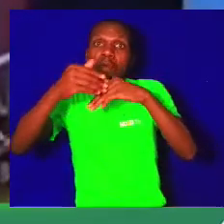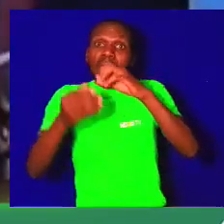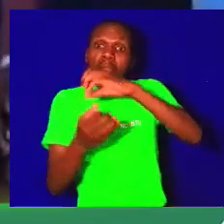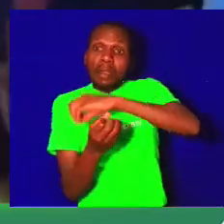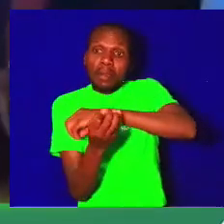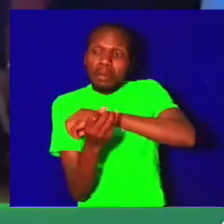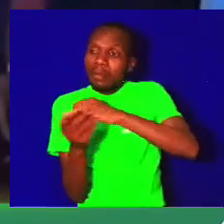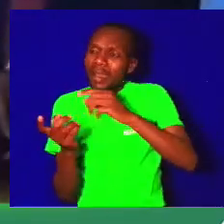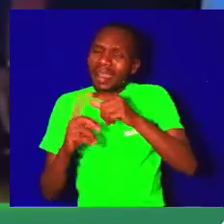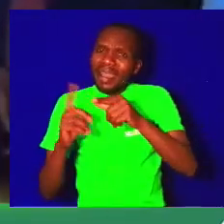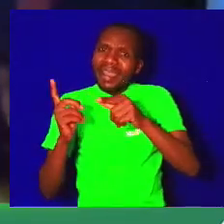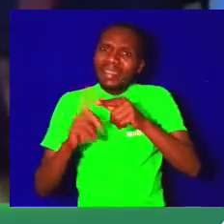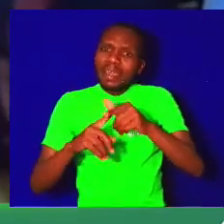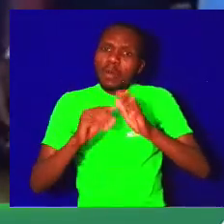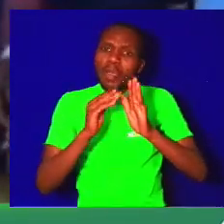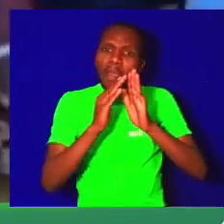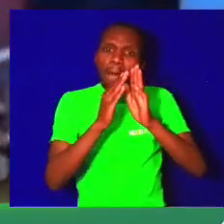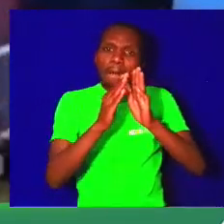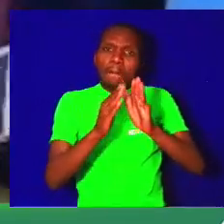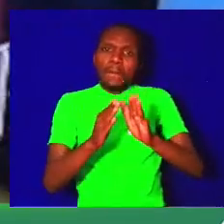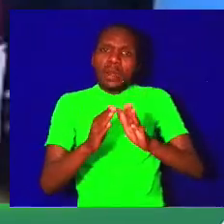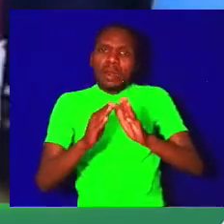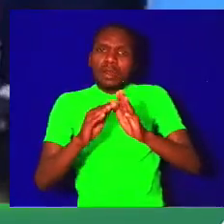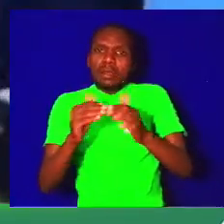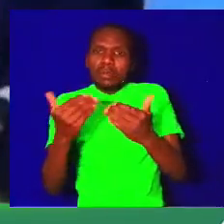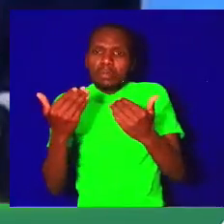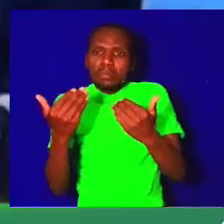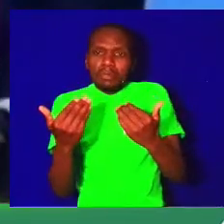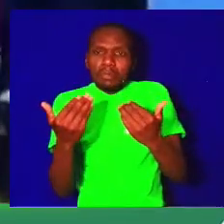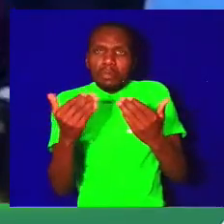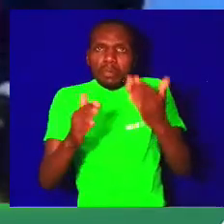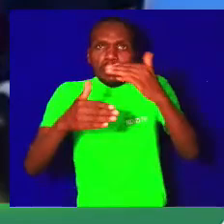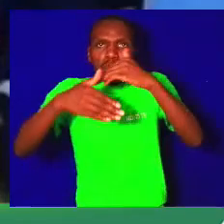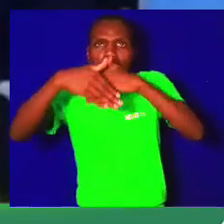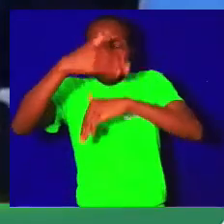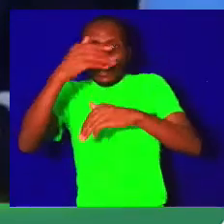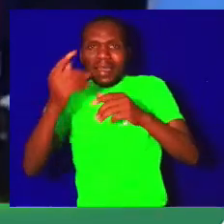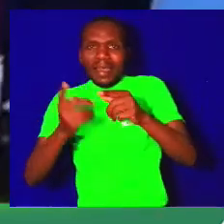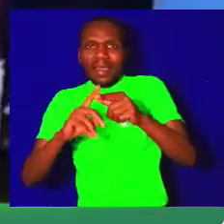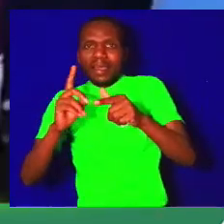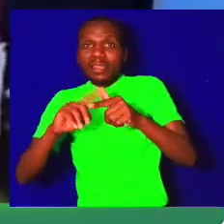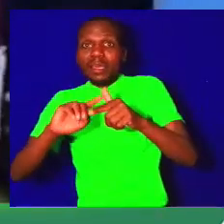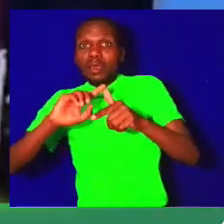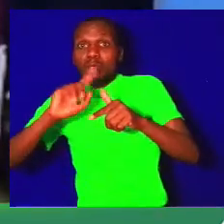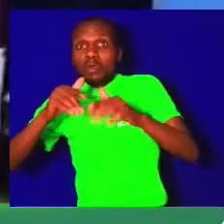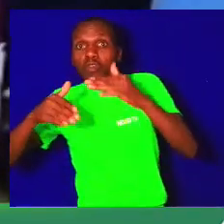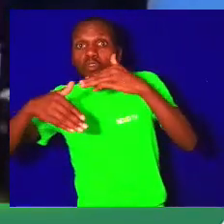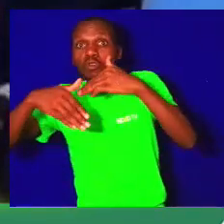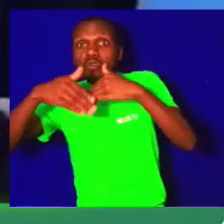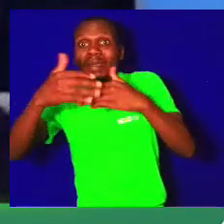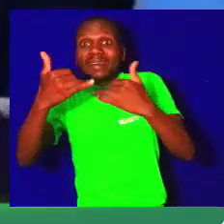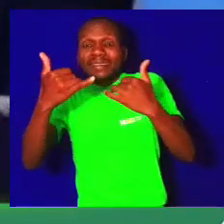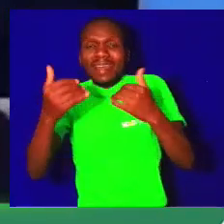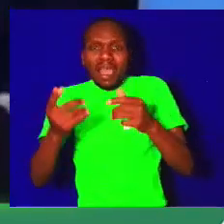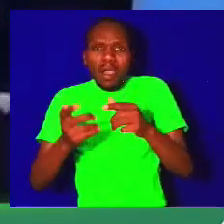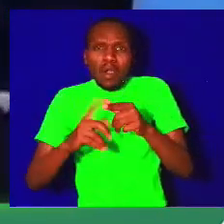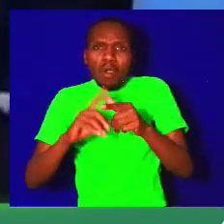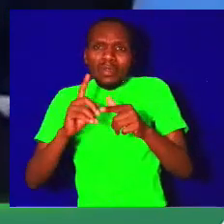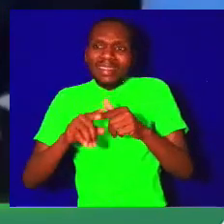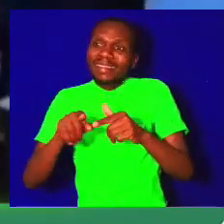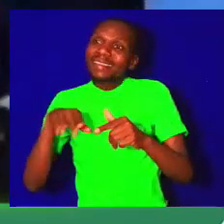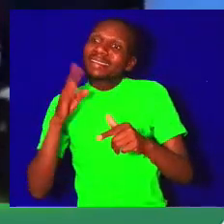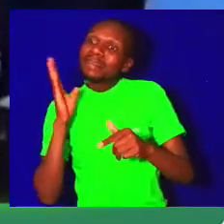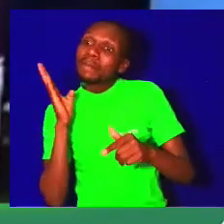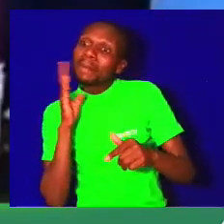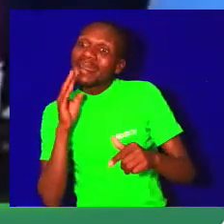tu abekiru mpango kwa abana baito bale chi university na batu wako kenda chi university bono ayumo mina ayumo